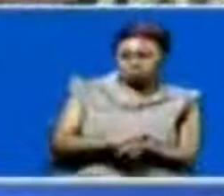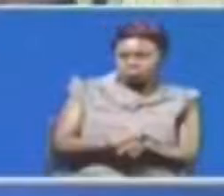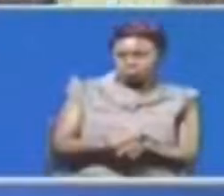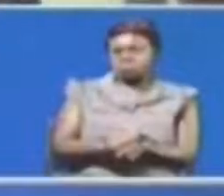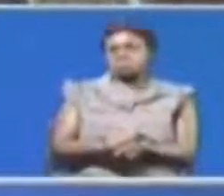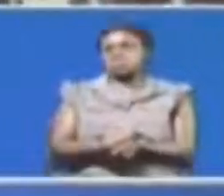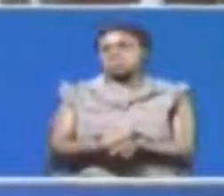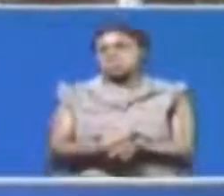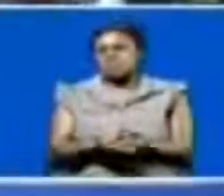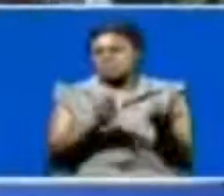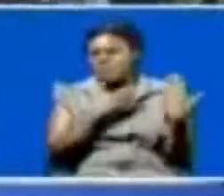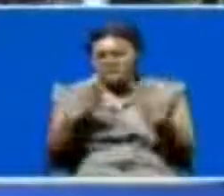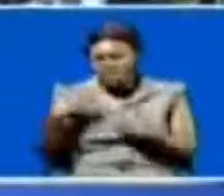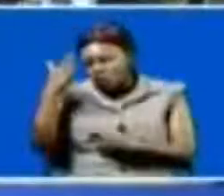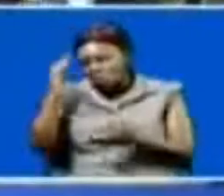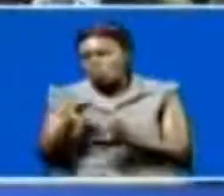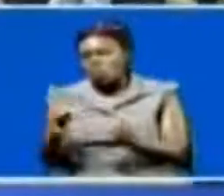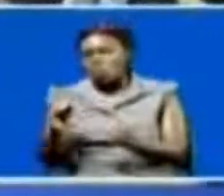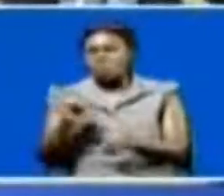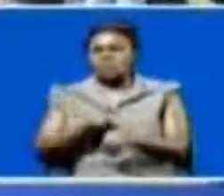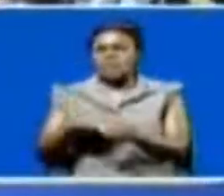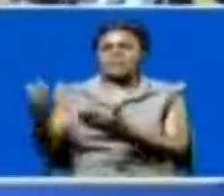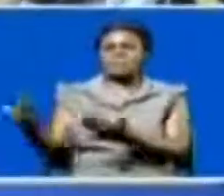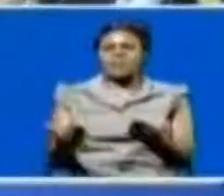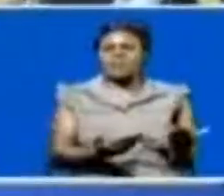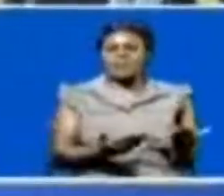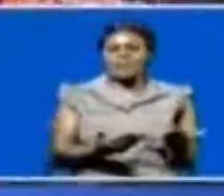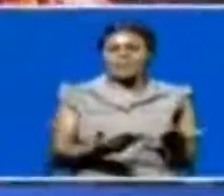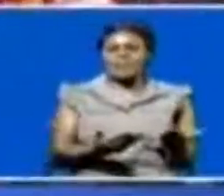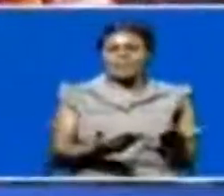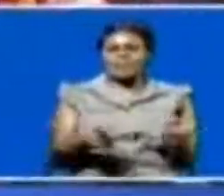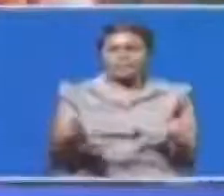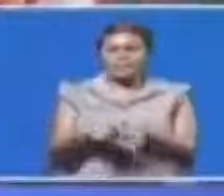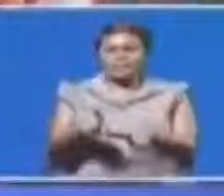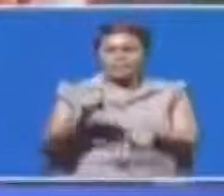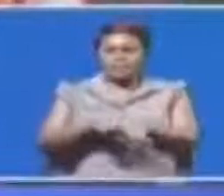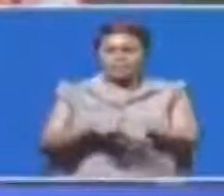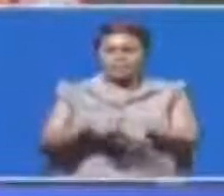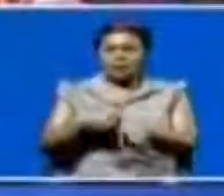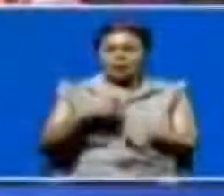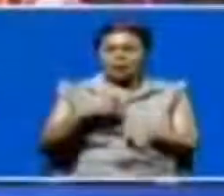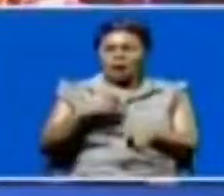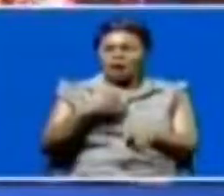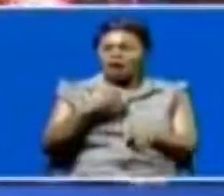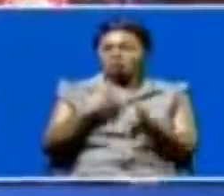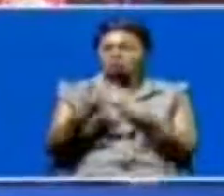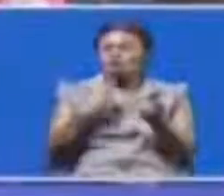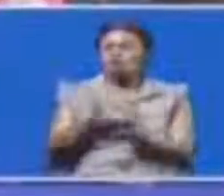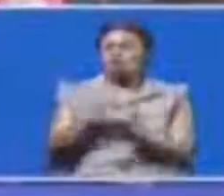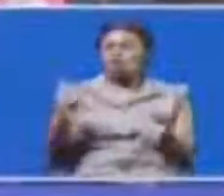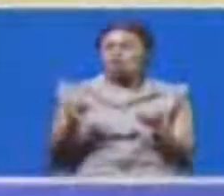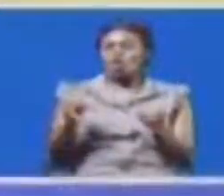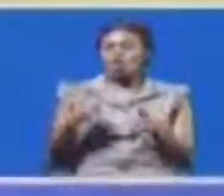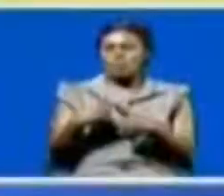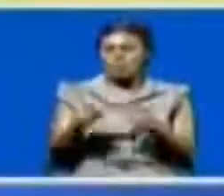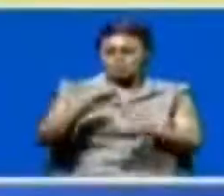hawajui kujiosha wakati wanaletwa. Hata wengine hawajui kutamuka. Lakini katika hii